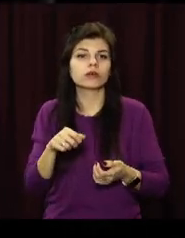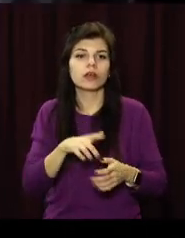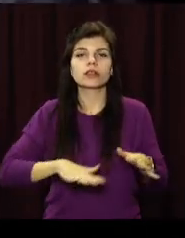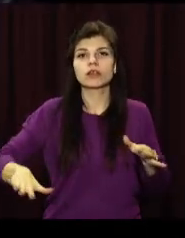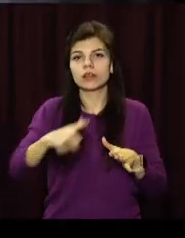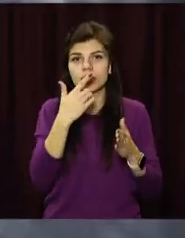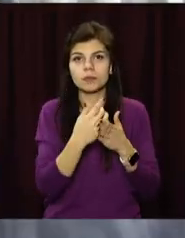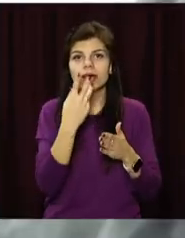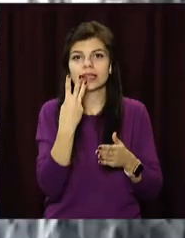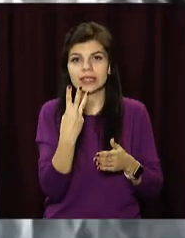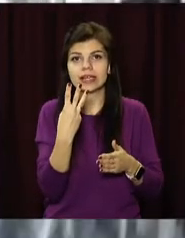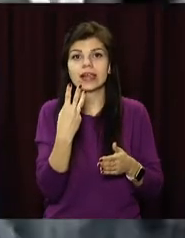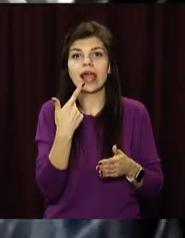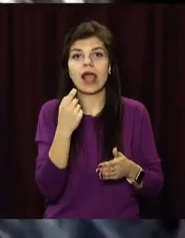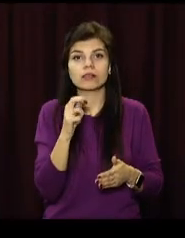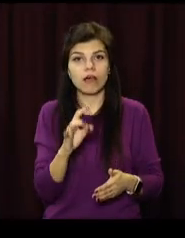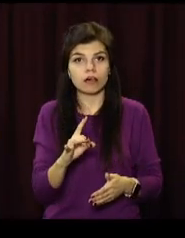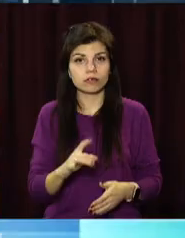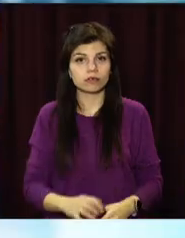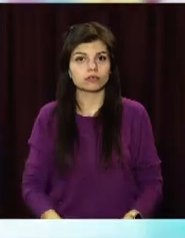площею 3,5 гектари.